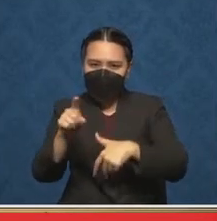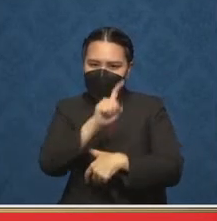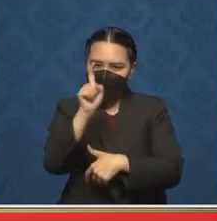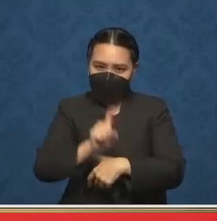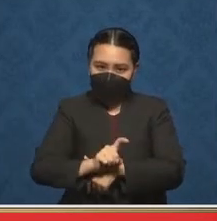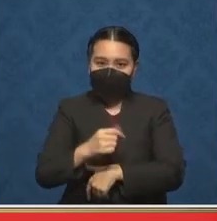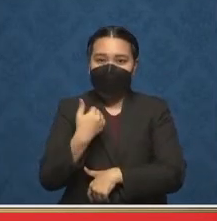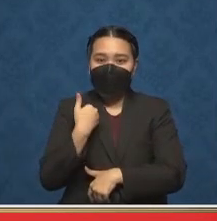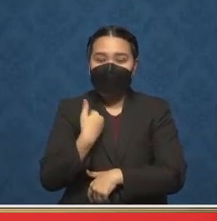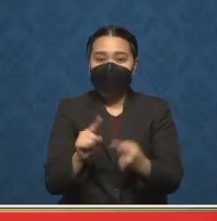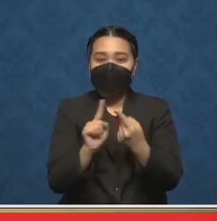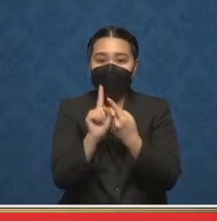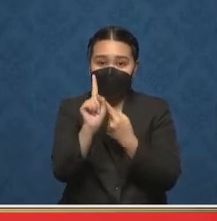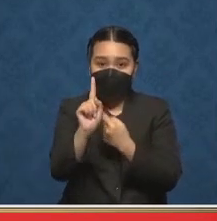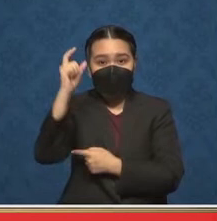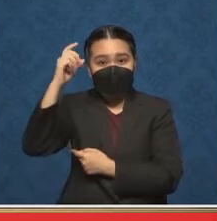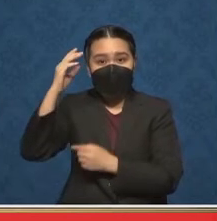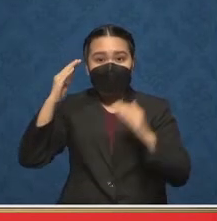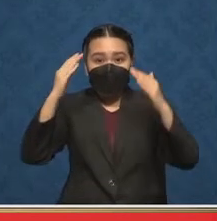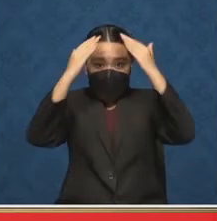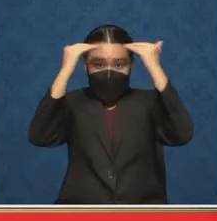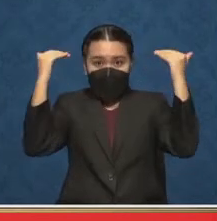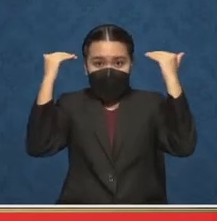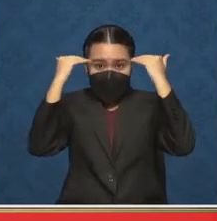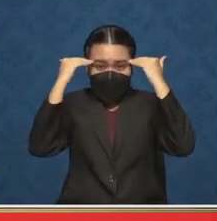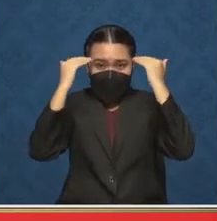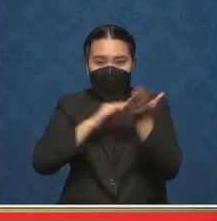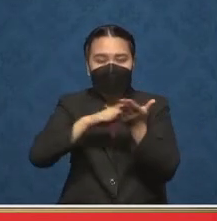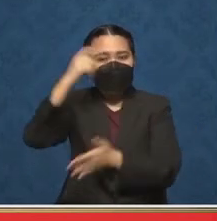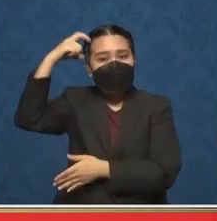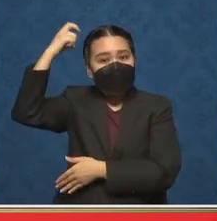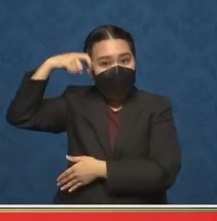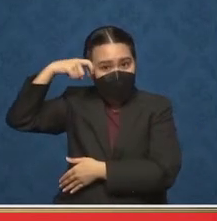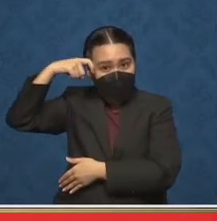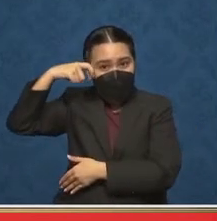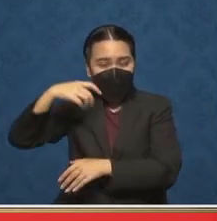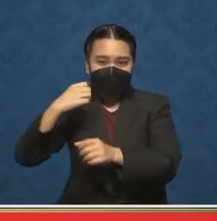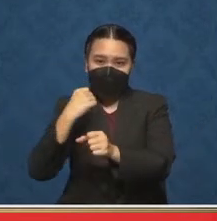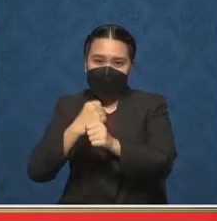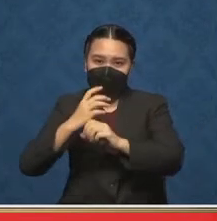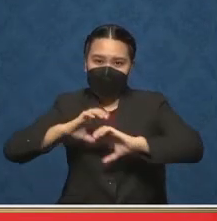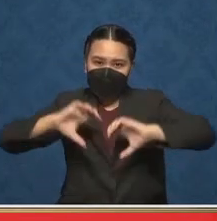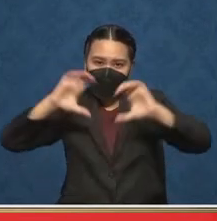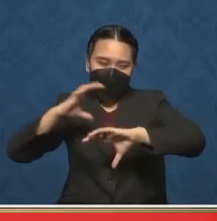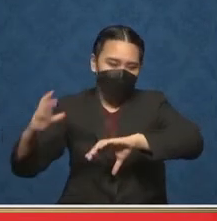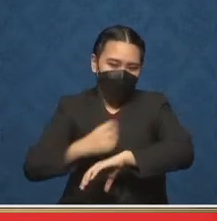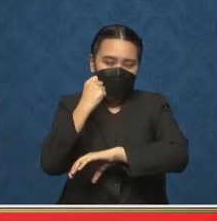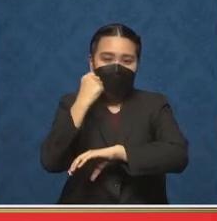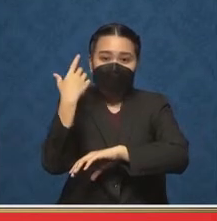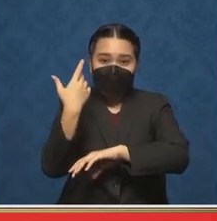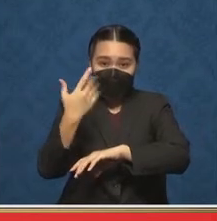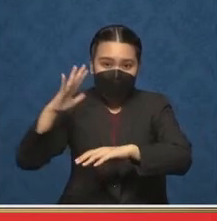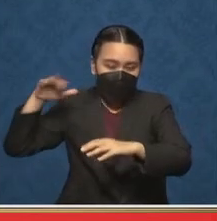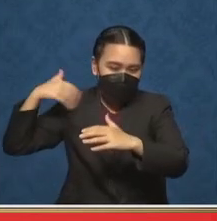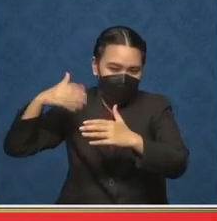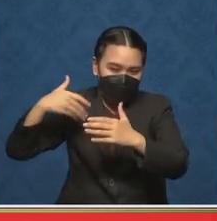ประการณที่หนึ่ง หงจากปเทศเมีนมาได้ทำกรฐตปหารเป็ตนมาก็เปนที่ทาบกัดีว่า ประช